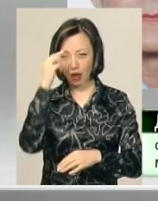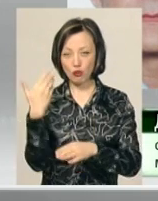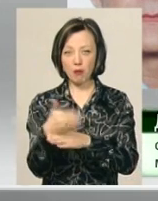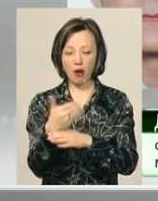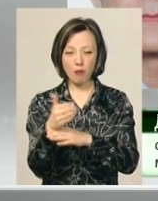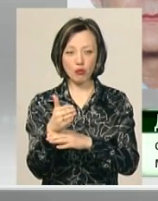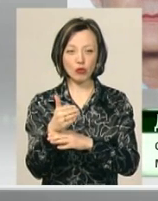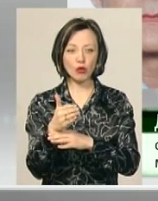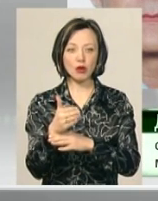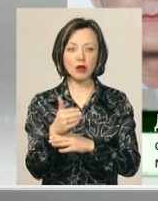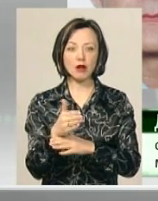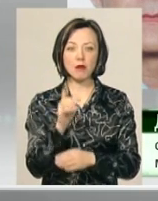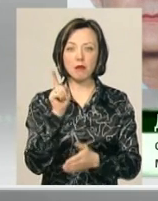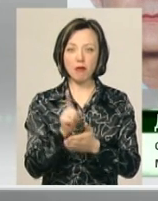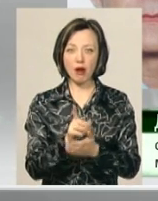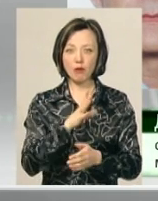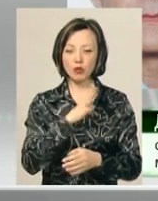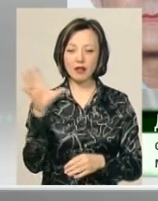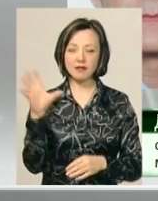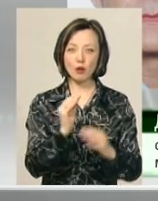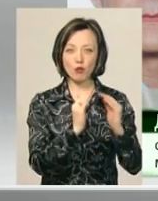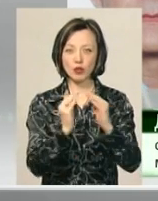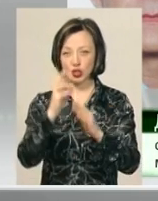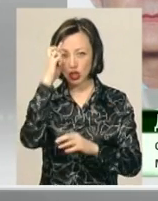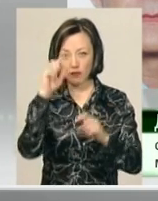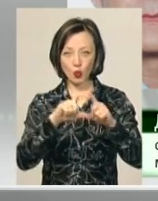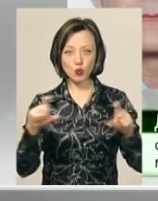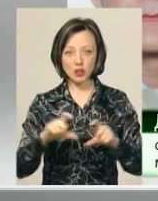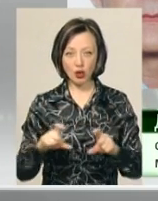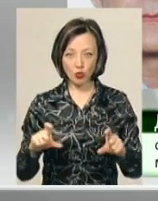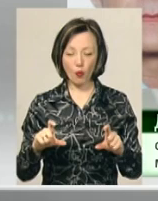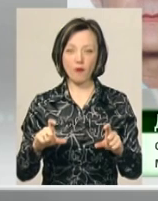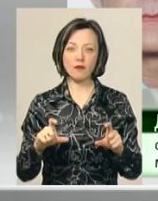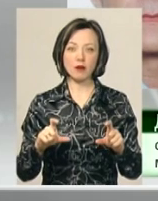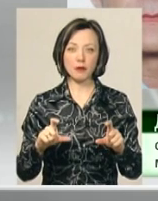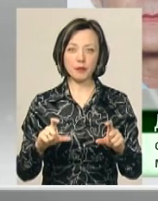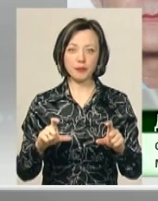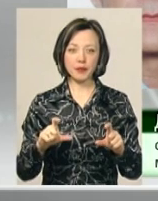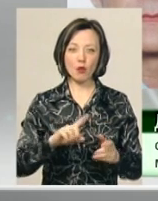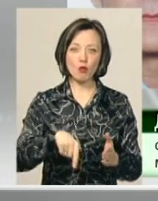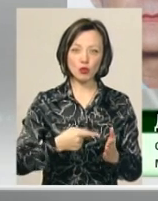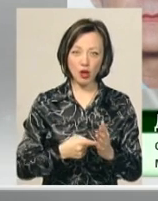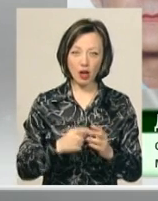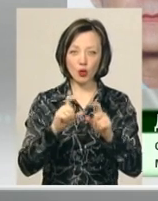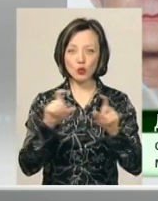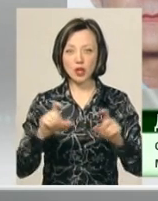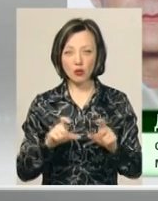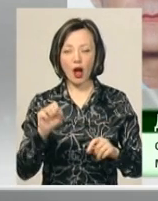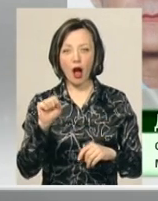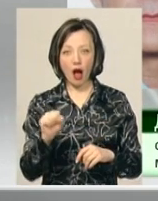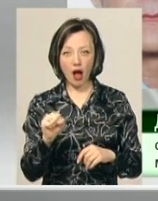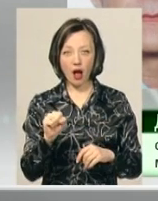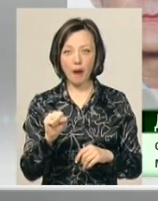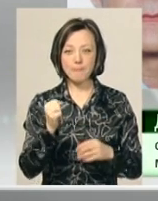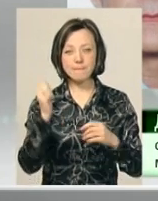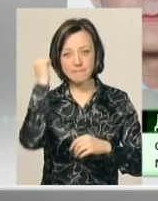прапору, про те, що він має майоріти на дві будівлі державних установ, на комунальних установах, а пам'ятні